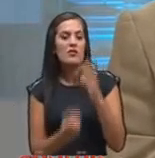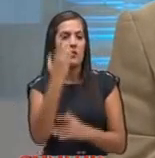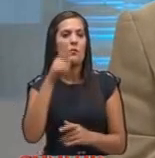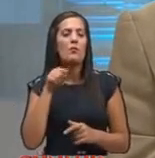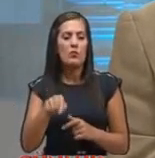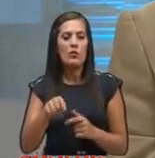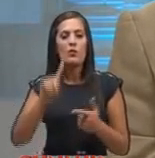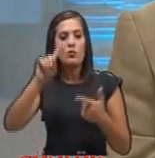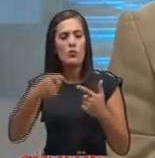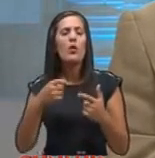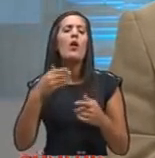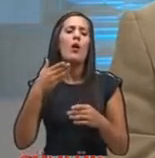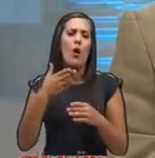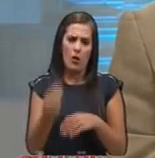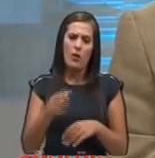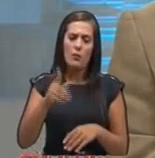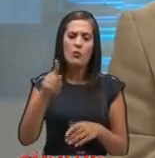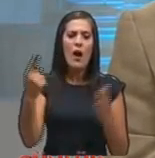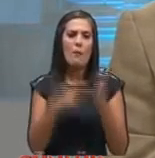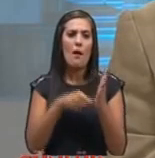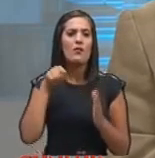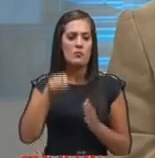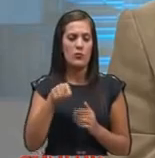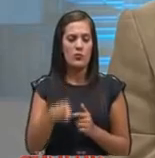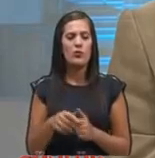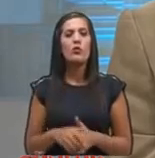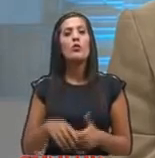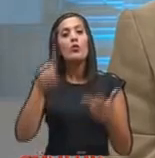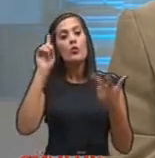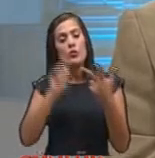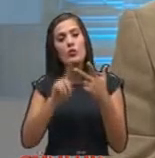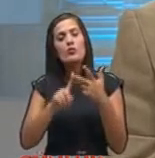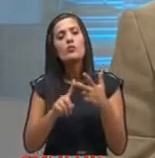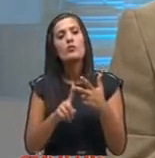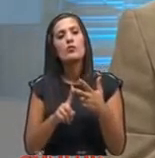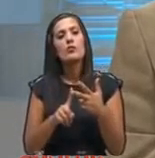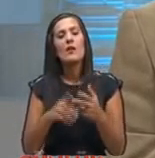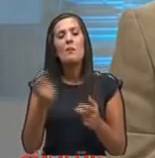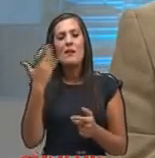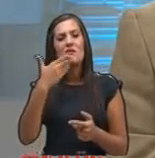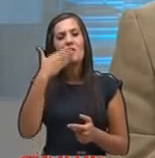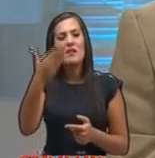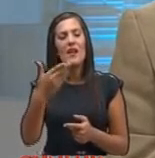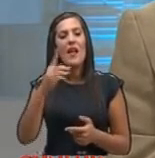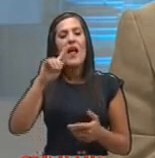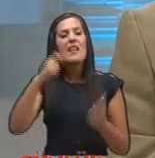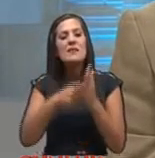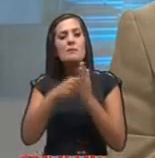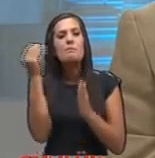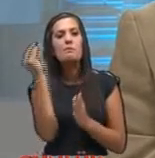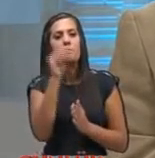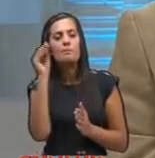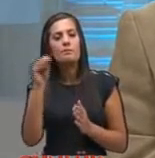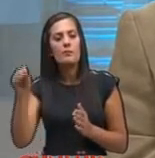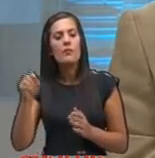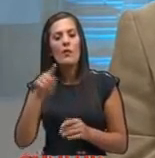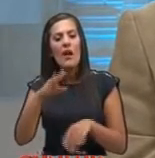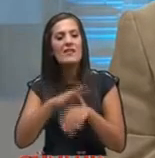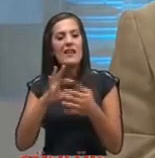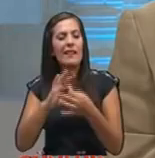çıkarmak, bunları saptamak mümkün. Bu amaçla yapıyoruz muayeneleri. Üçüncüsü de değindiğimiz gibi tanı yöntemleri. Bu üç şey